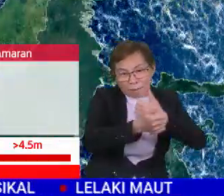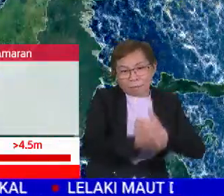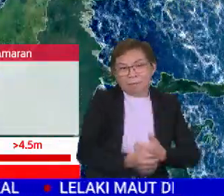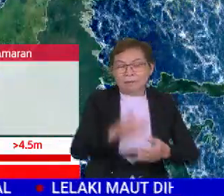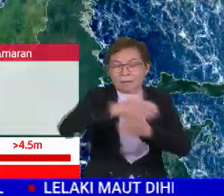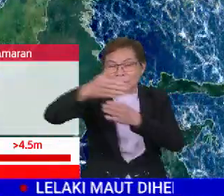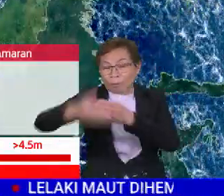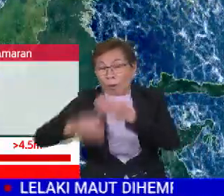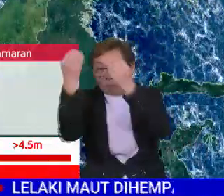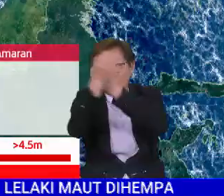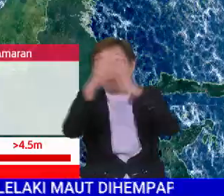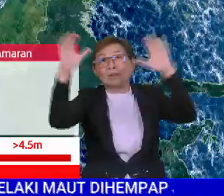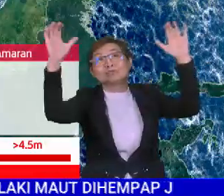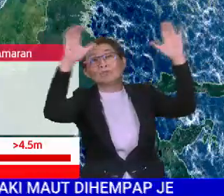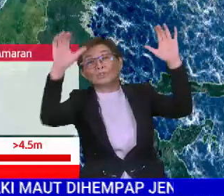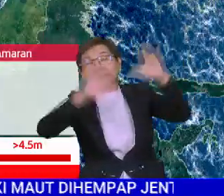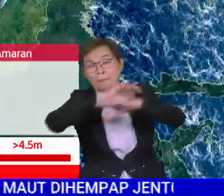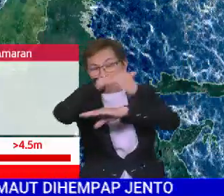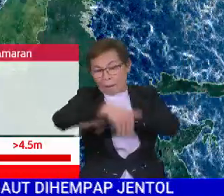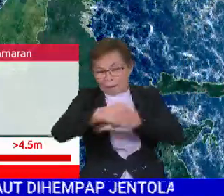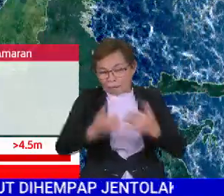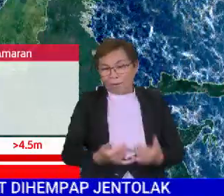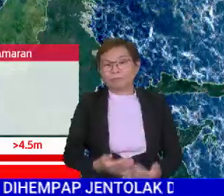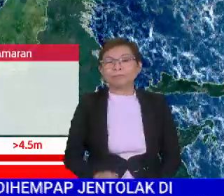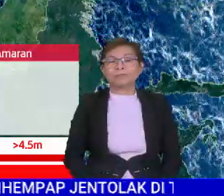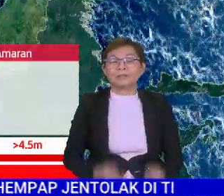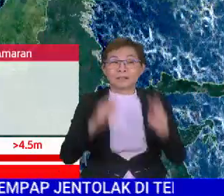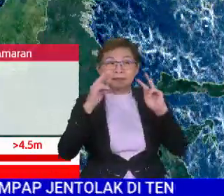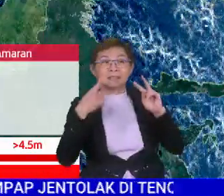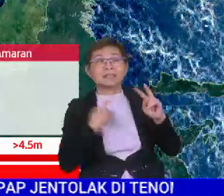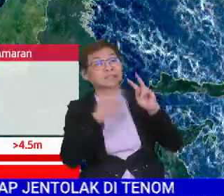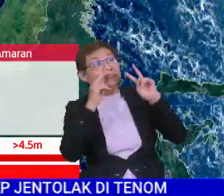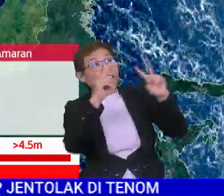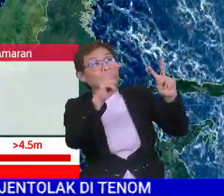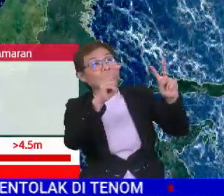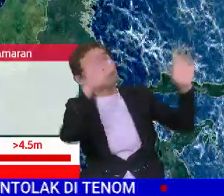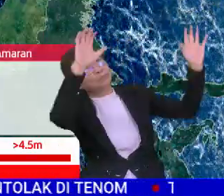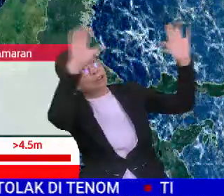Baiklah, sekian sahaja informasi cuaca pada malam ini. Sebelum berpisah, kita ikuti